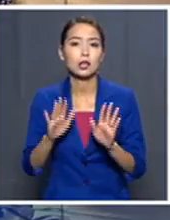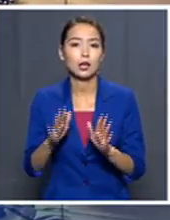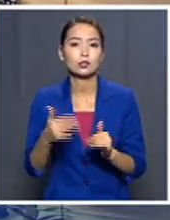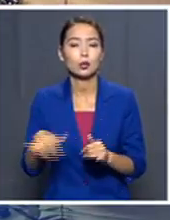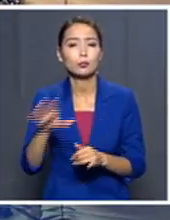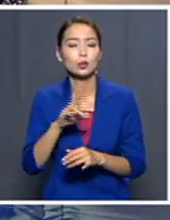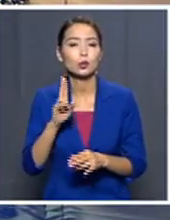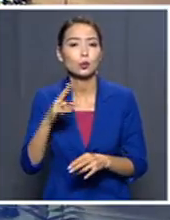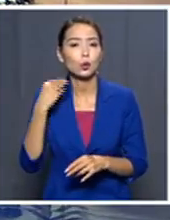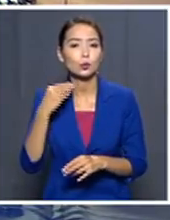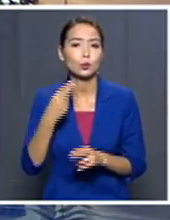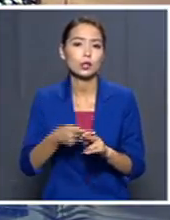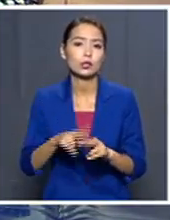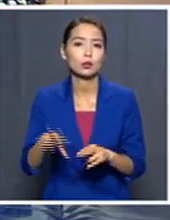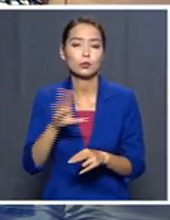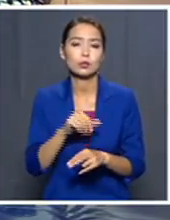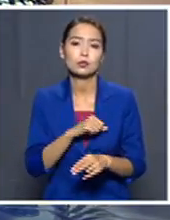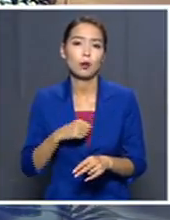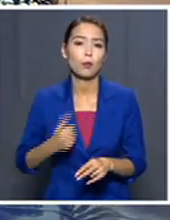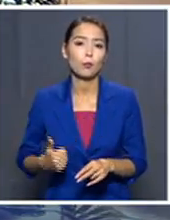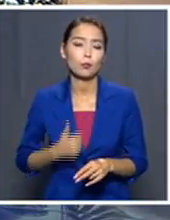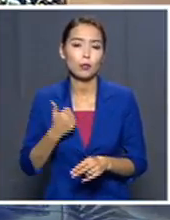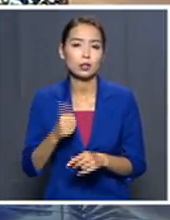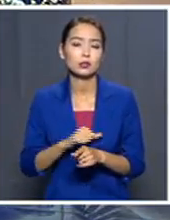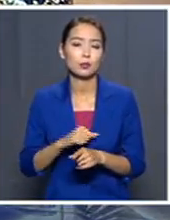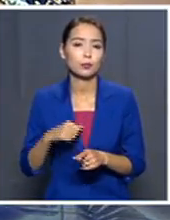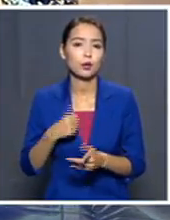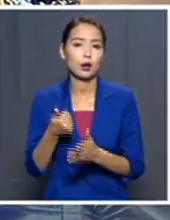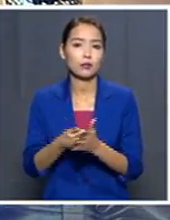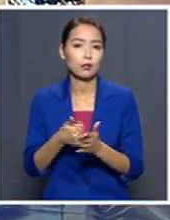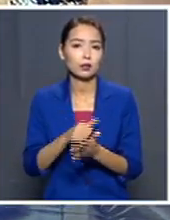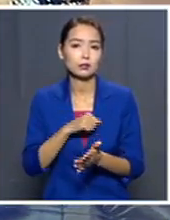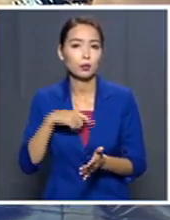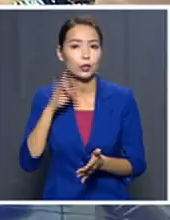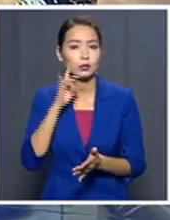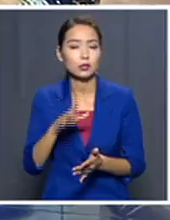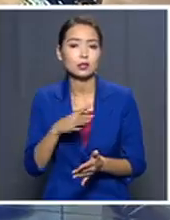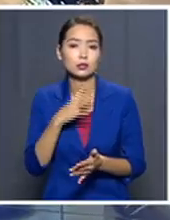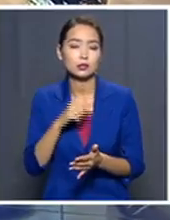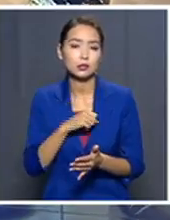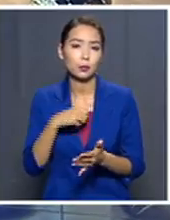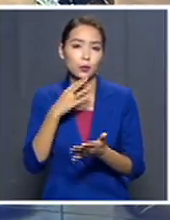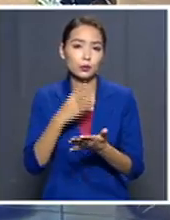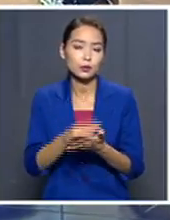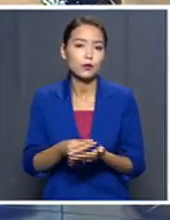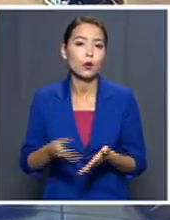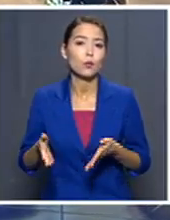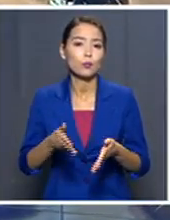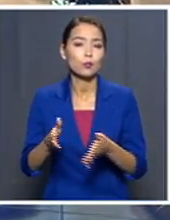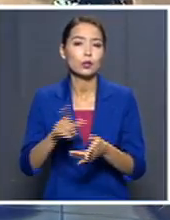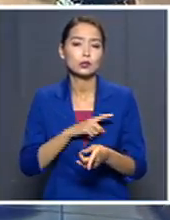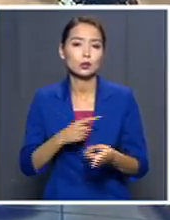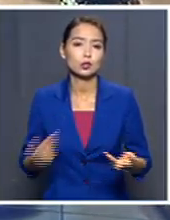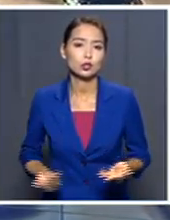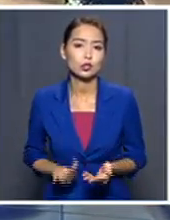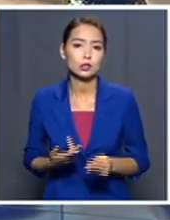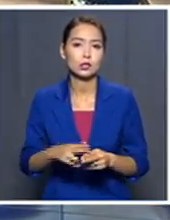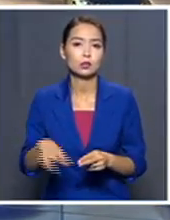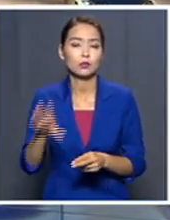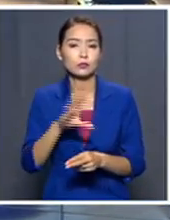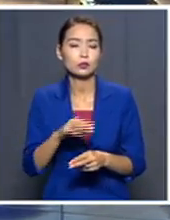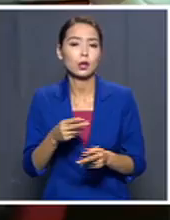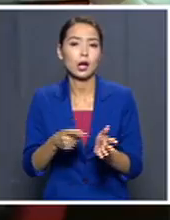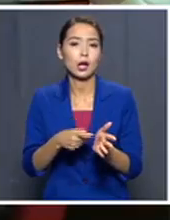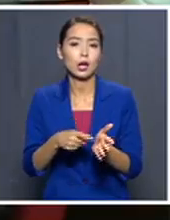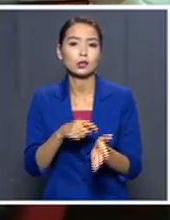түркі дүниесінің мақтан етер тұлғасы. Ұлт зиялысының өнегелі өмір жолы шығармашылығы бауырлас елдерде де кеңінен дәріптеледі. Бұл туралы